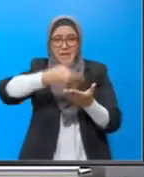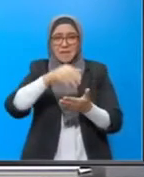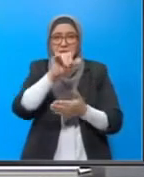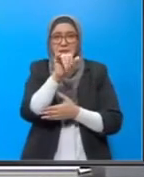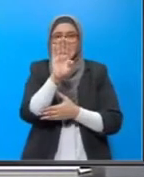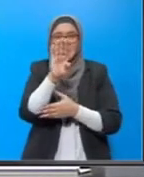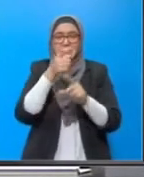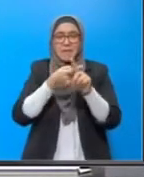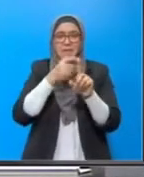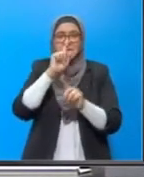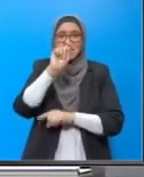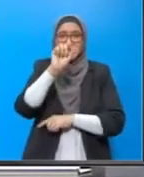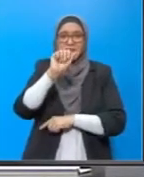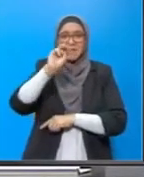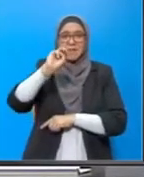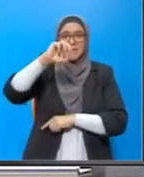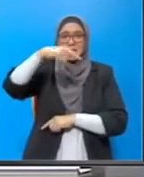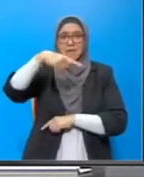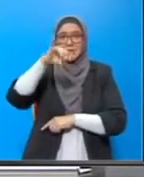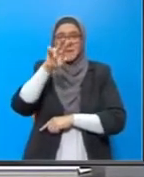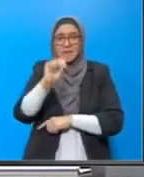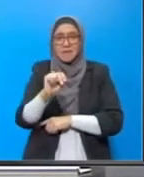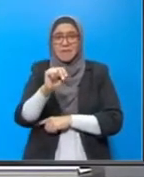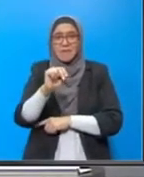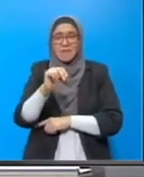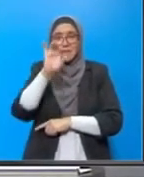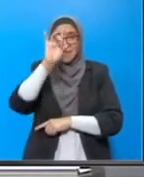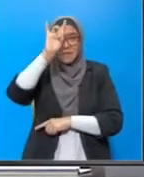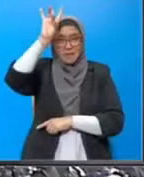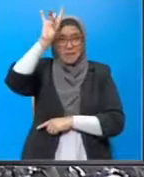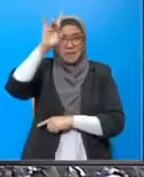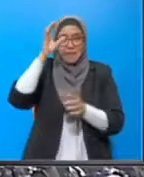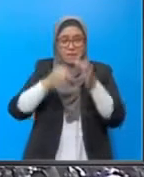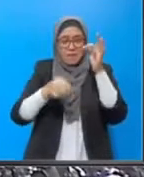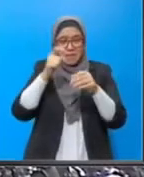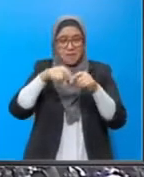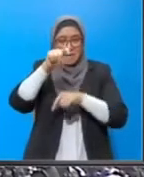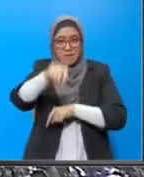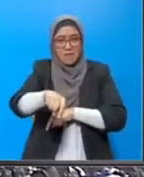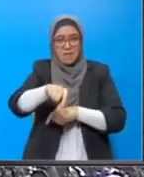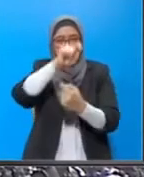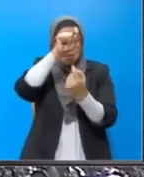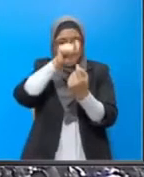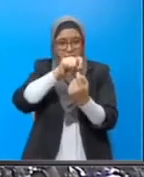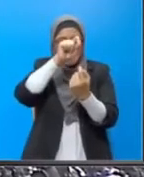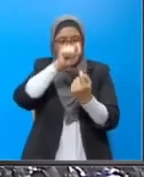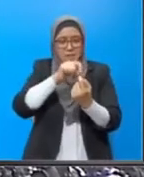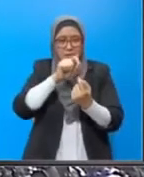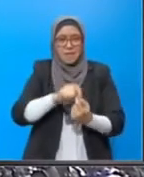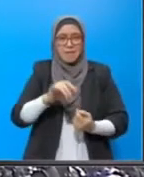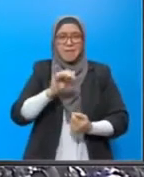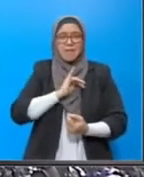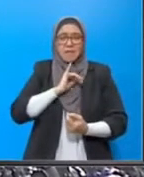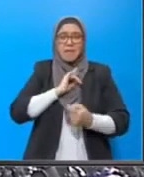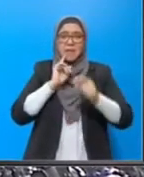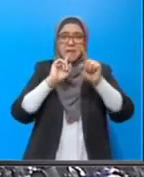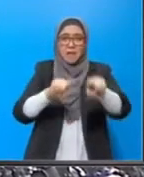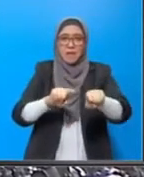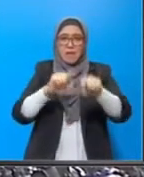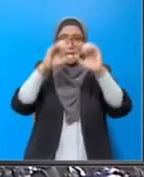daripada tampil dan Insyaallah kalau perlu magnet pendidilan itu saya boleh berikan secara tulis bertulis